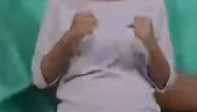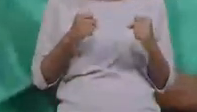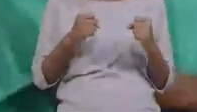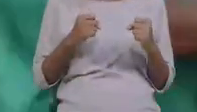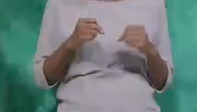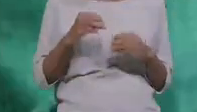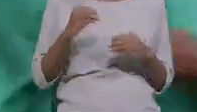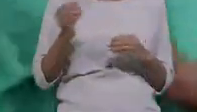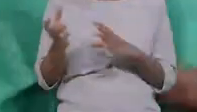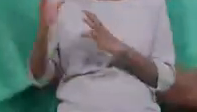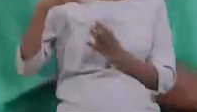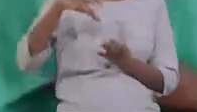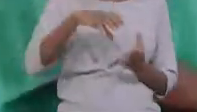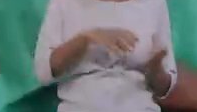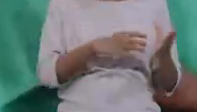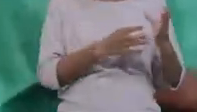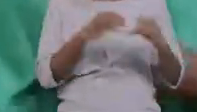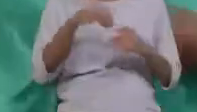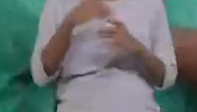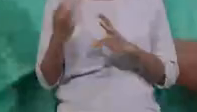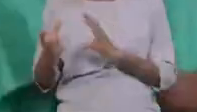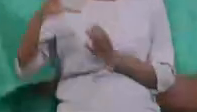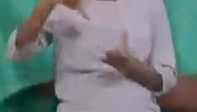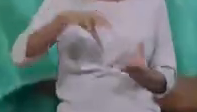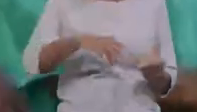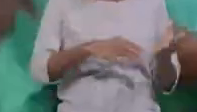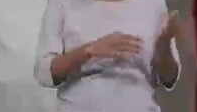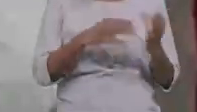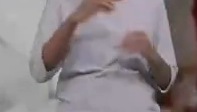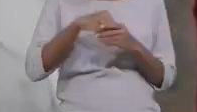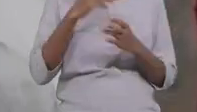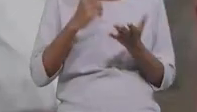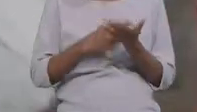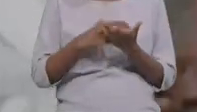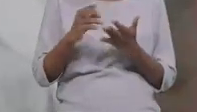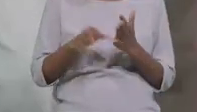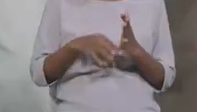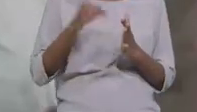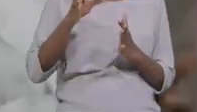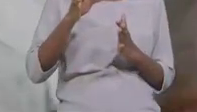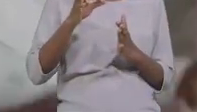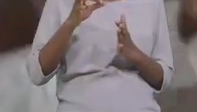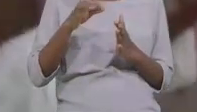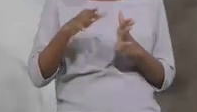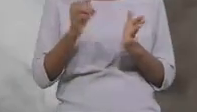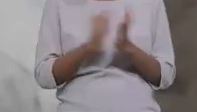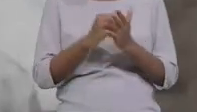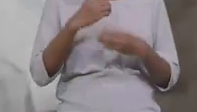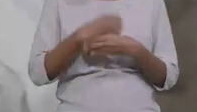la puissance, l'immersion, le baptême dans le Saint-Esprit,